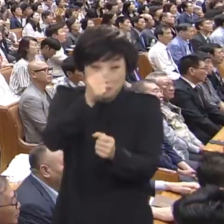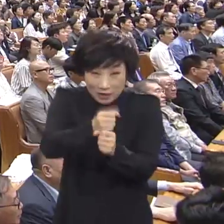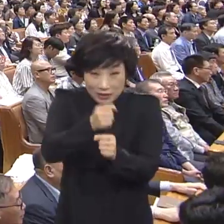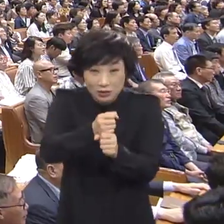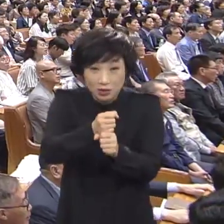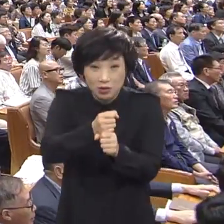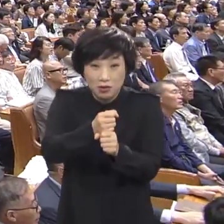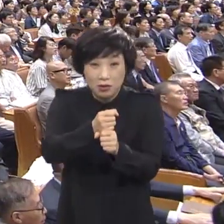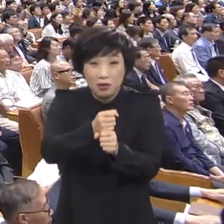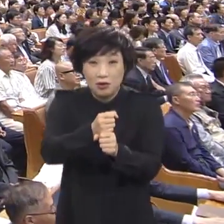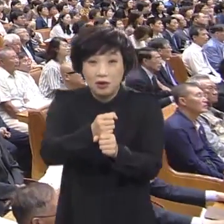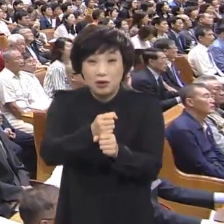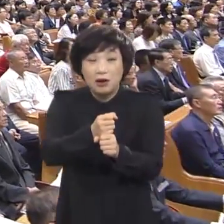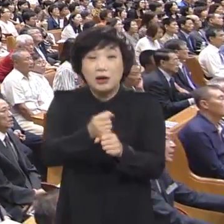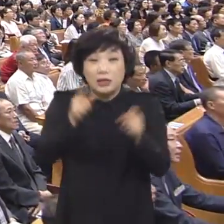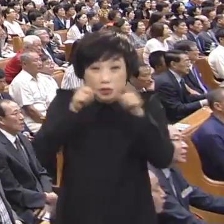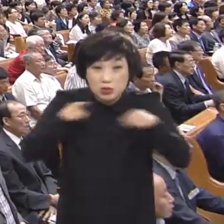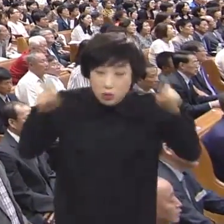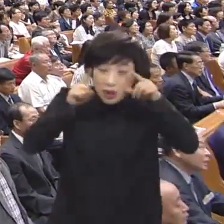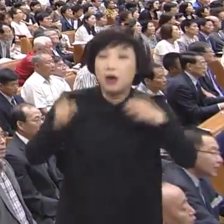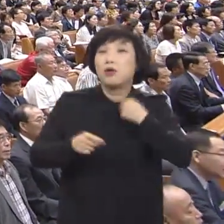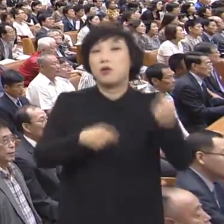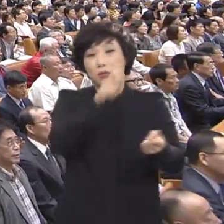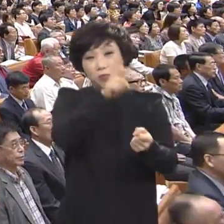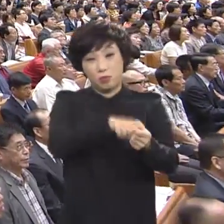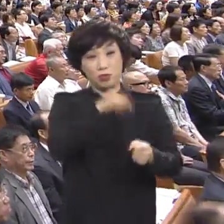해서 같이 지옥 보내려고 한다.